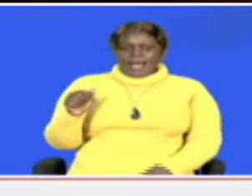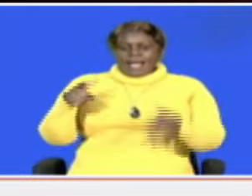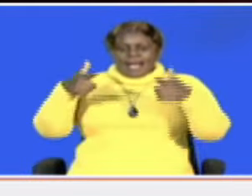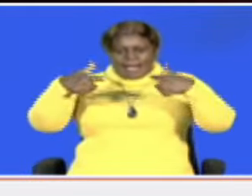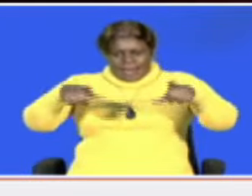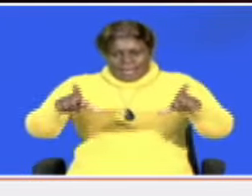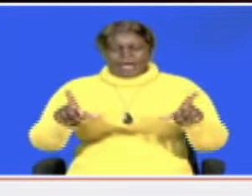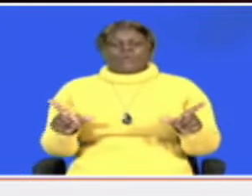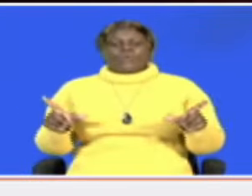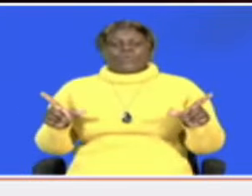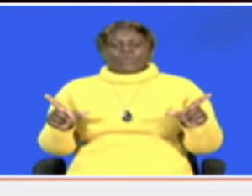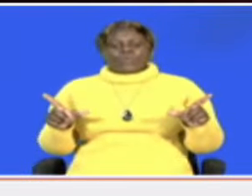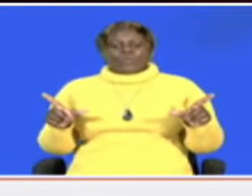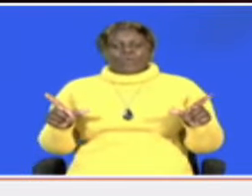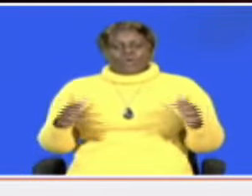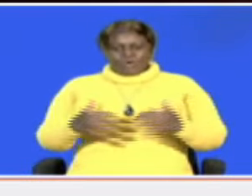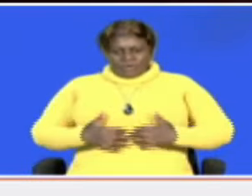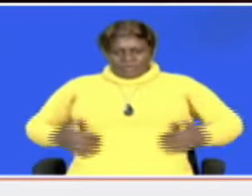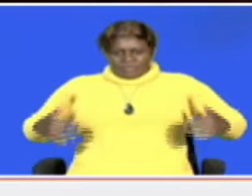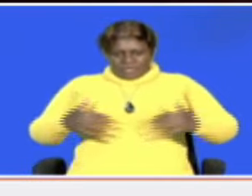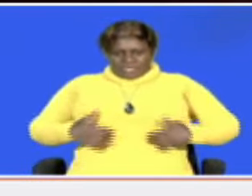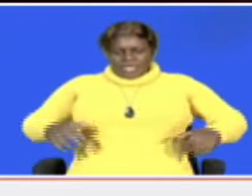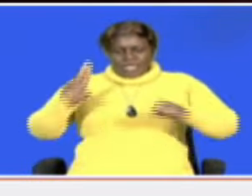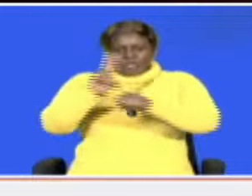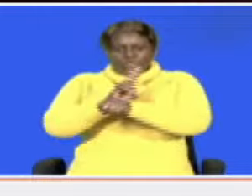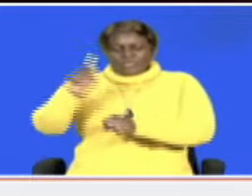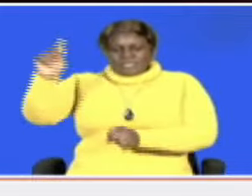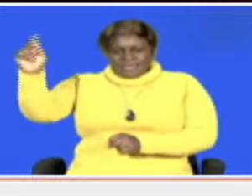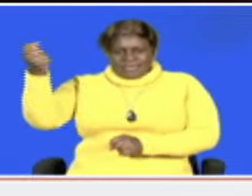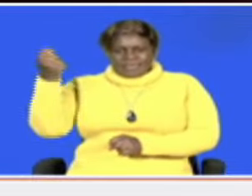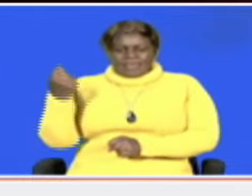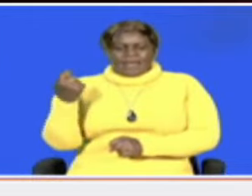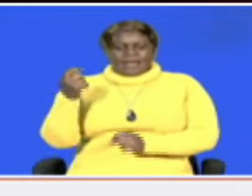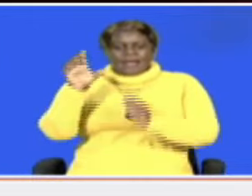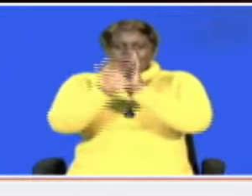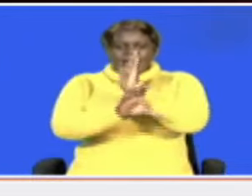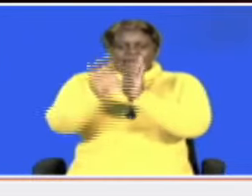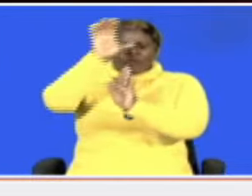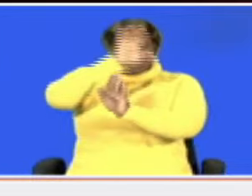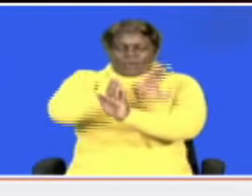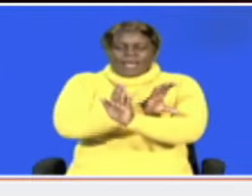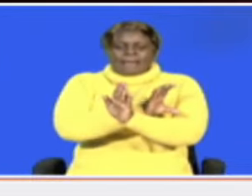the refugees to use Kenya curriculum